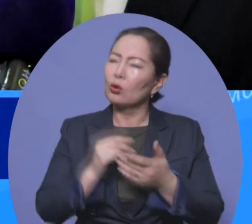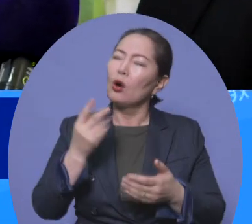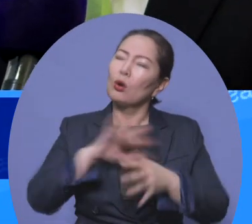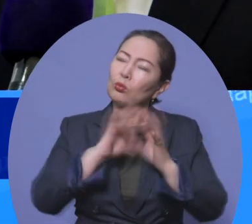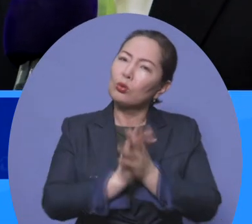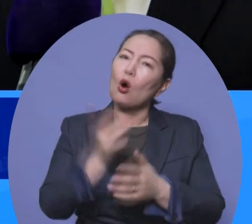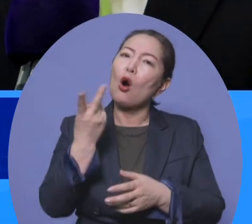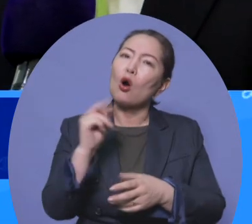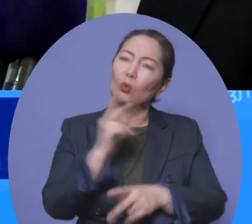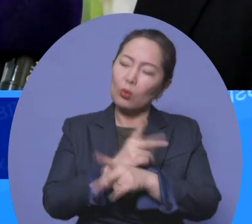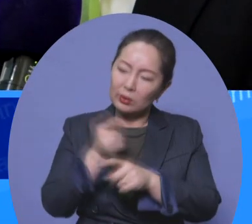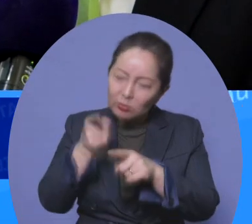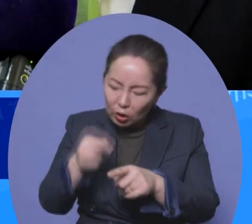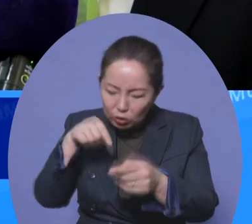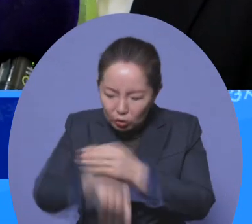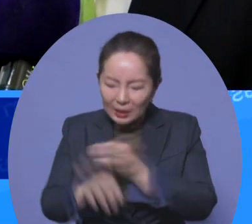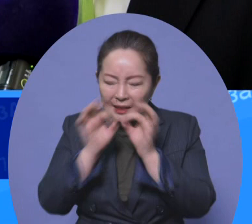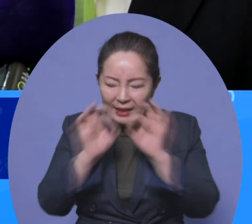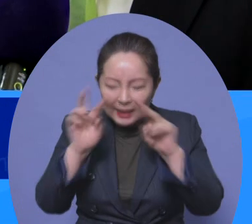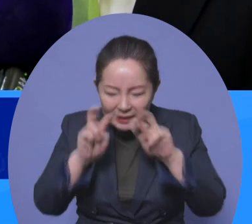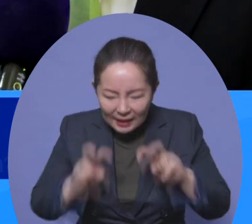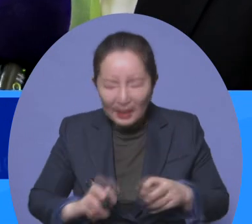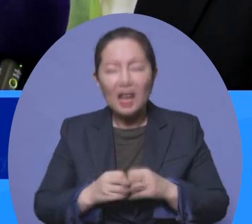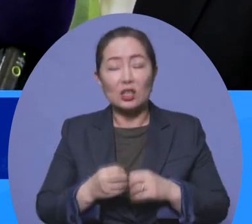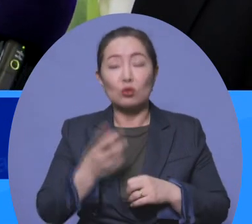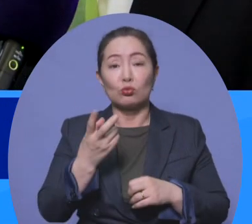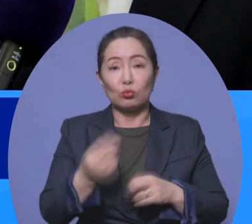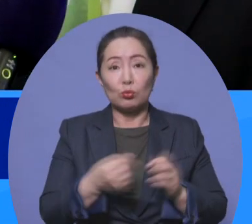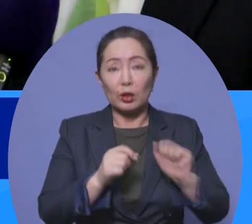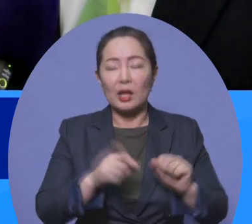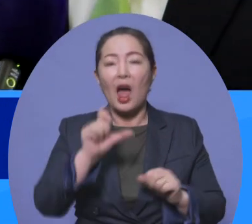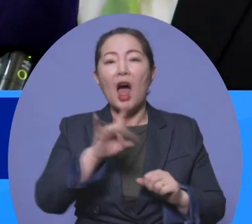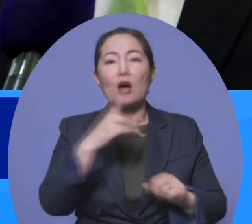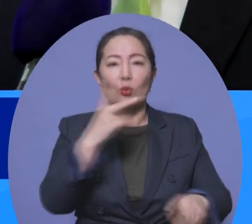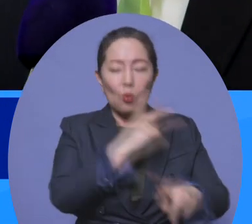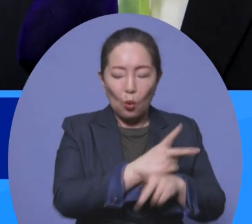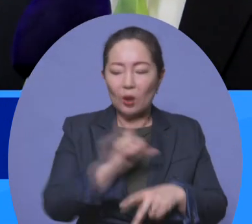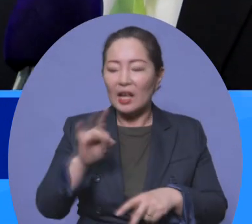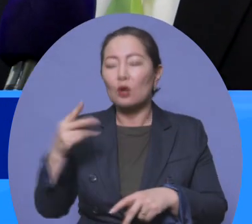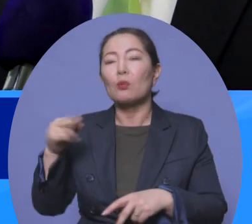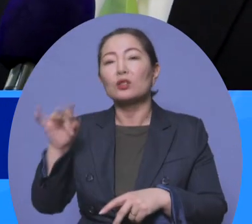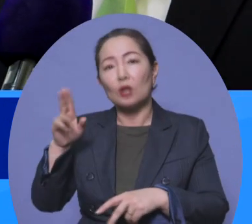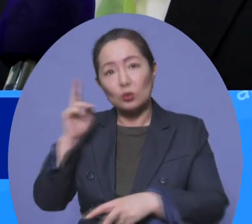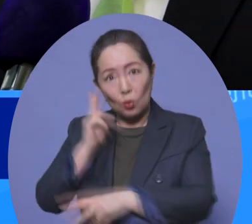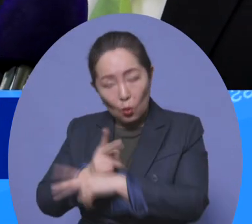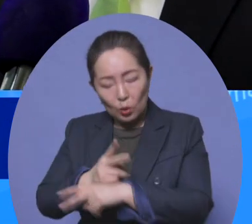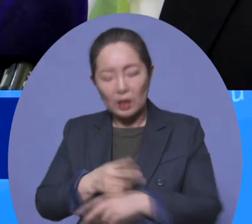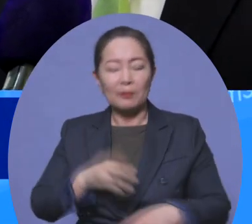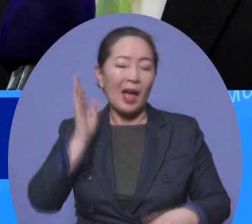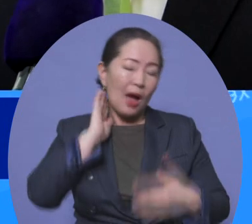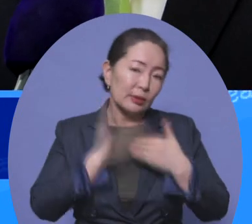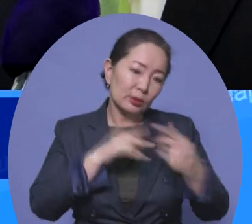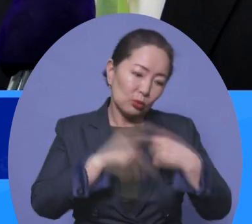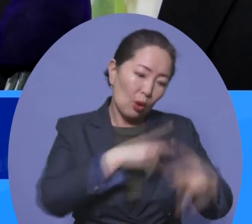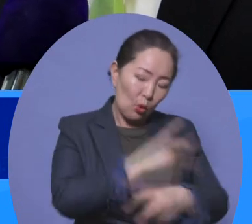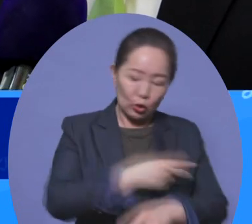хууль дээр бол нэрэжсэн задлан одоо шинжилгээ хийсэн гэж ингэж шилж болно. Тухайлхан бол эрүүл эрүүгийн процесс үйл авилгын тухай хууль, төрийн